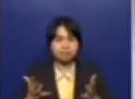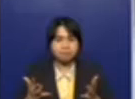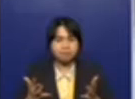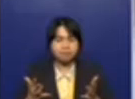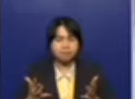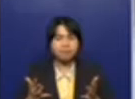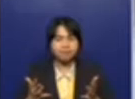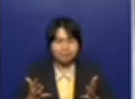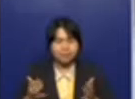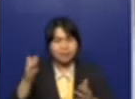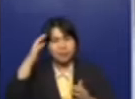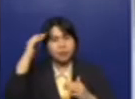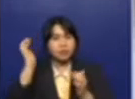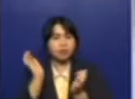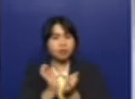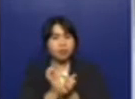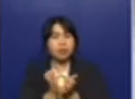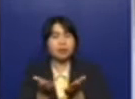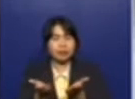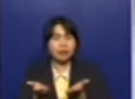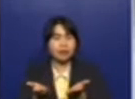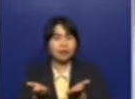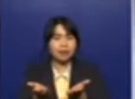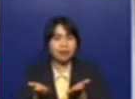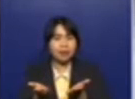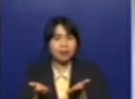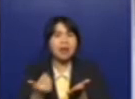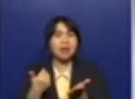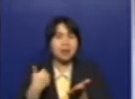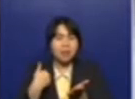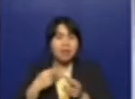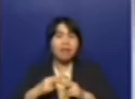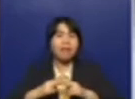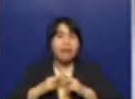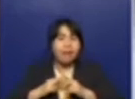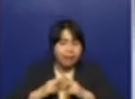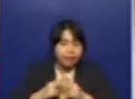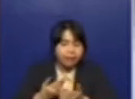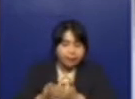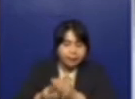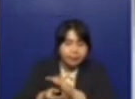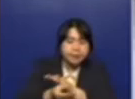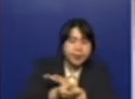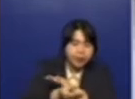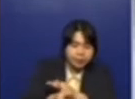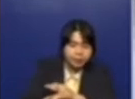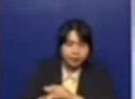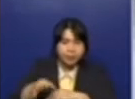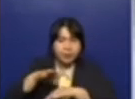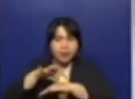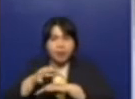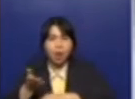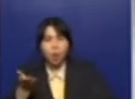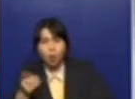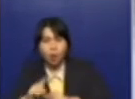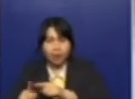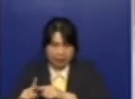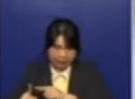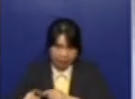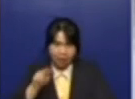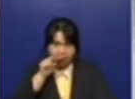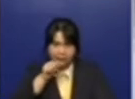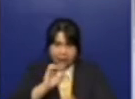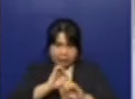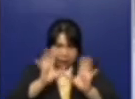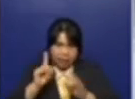ตำรวจก็มีวิธีการวิ่งเส้นวิ่งสายจ่ายเงินจ่ายทองสิ่งหนึ่งที่ชี้ให้เห็นก็คือว่าเรื่องของ